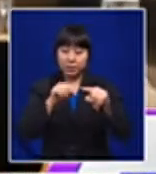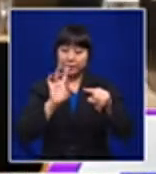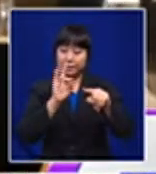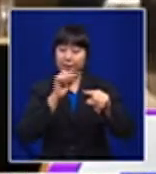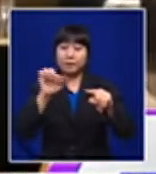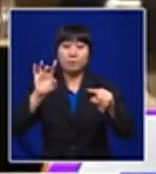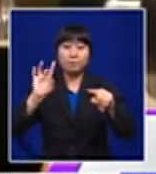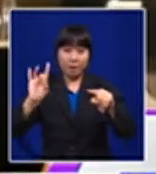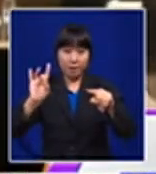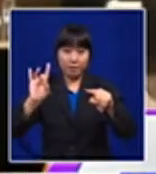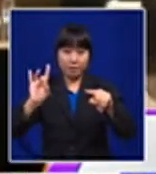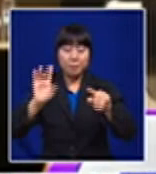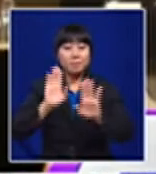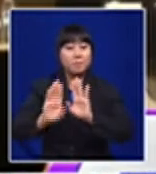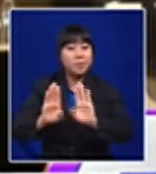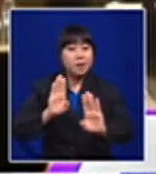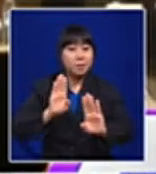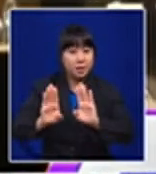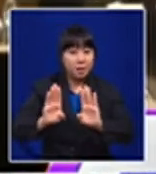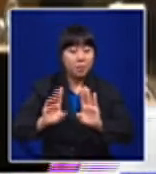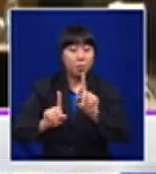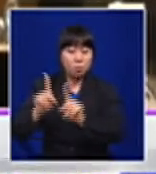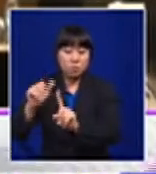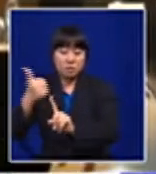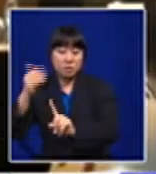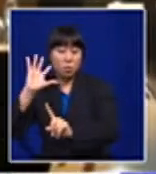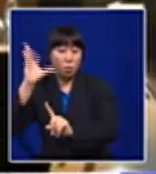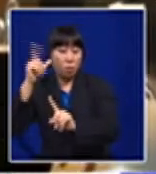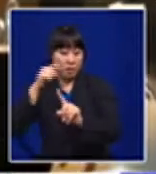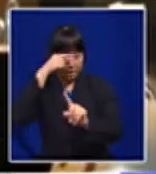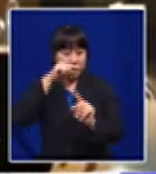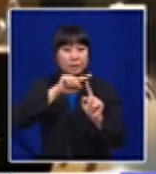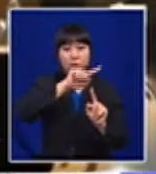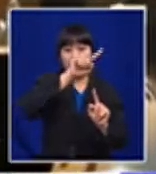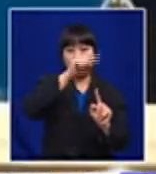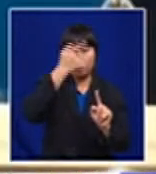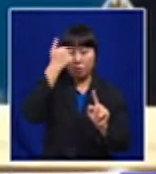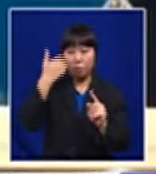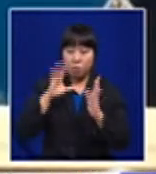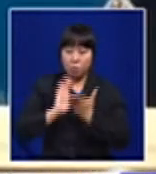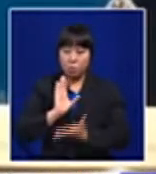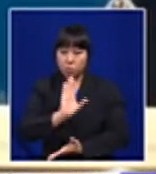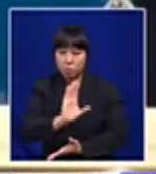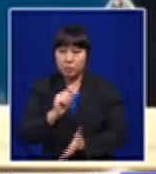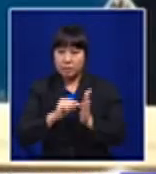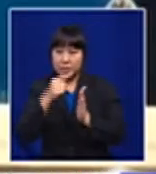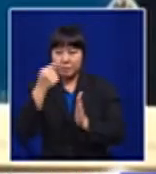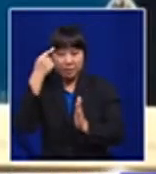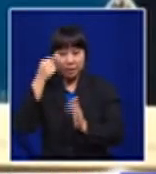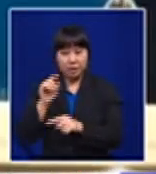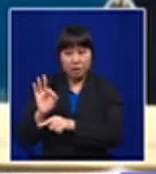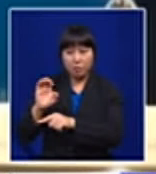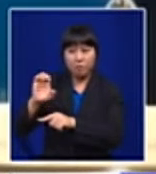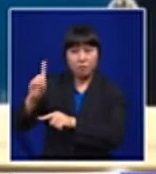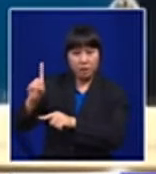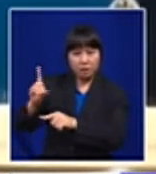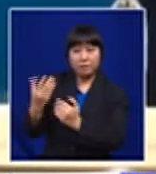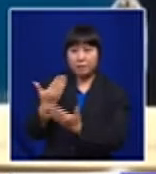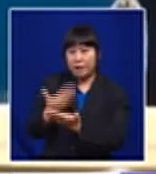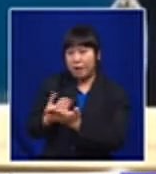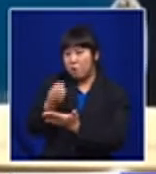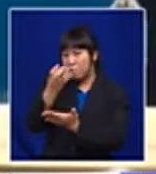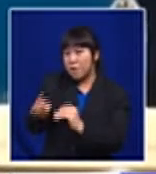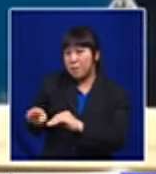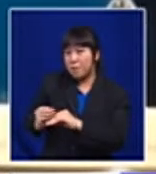7-8 ซึ่งดีที่สุดเมื่อเทียบกับตลาดหุ้นอื่นทั่วโลกเนื่องจากนักลงทุนเริ่มคาดการณ์ว่าเฟดอาจจะไม่ปรับขึ้นอัตราดอกเบี้ยนโยบาย